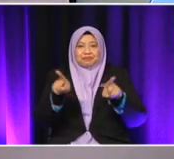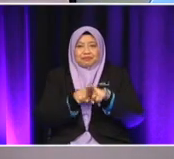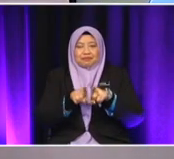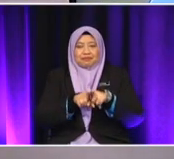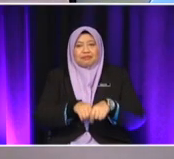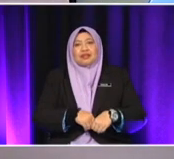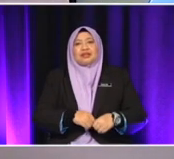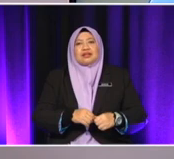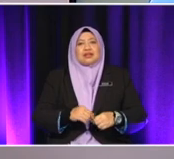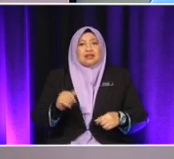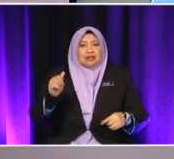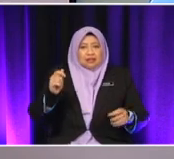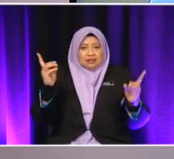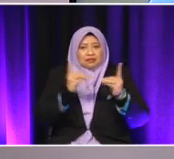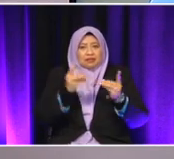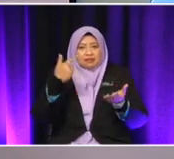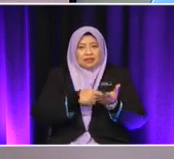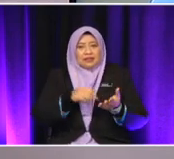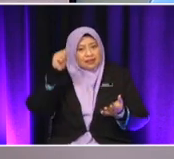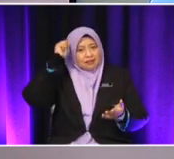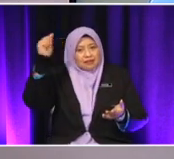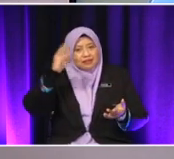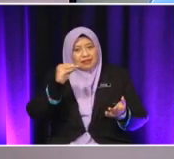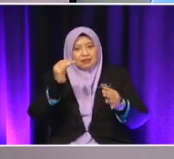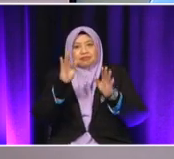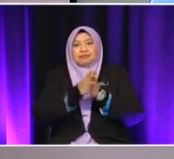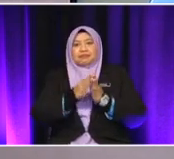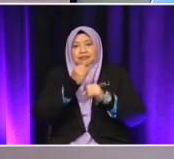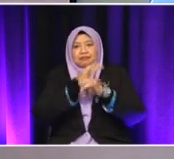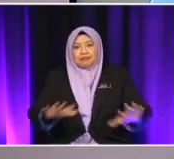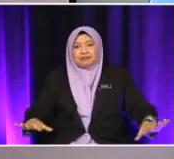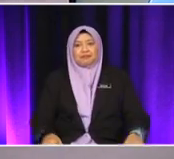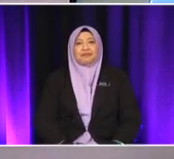Insyaallah Assalamualaikum dan salam sejahtera